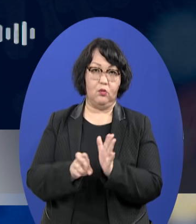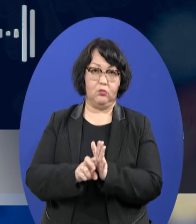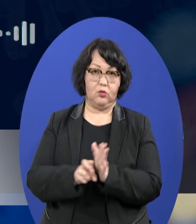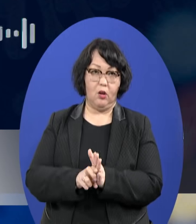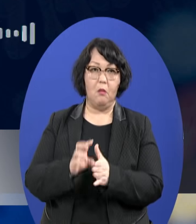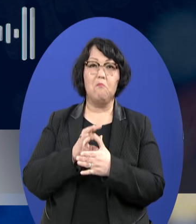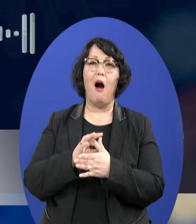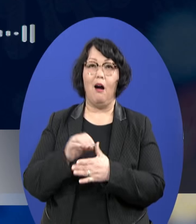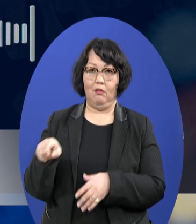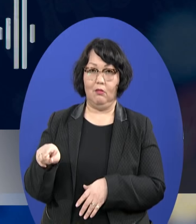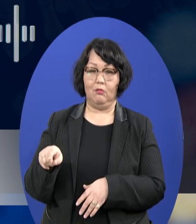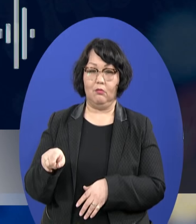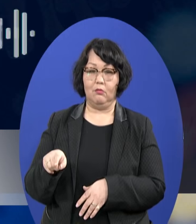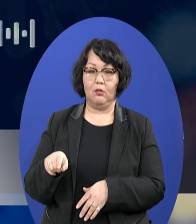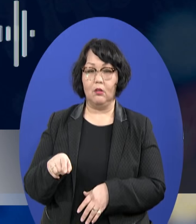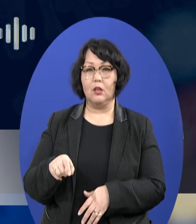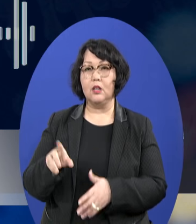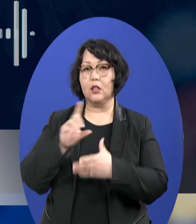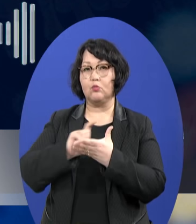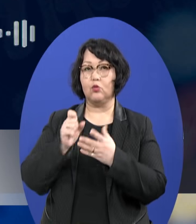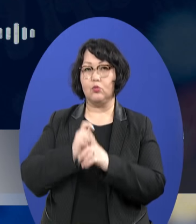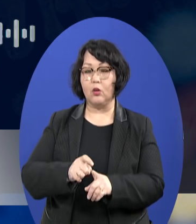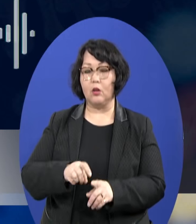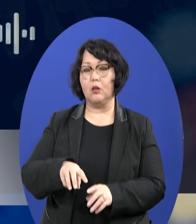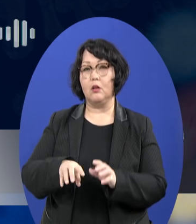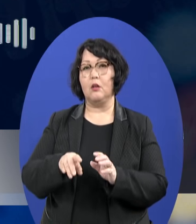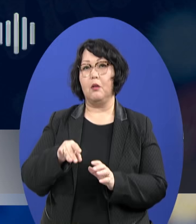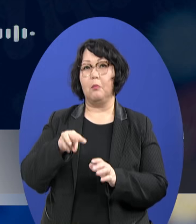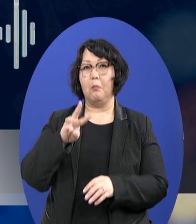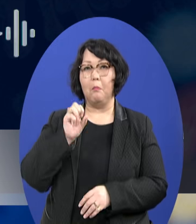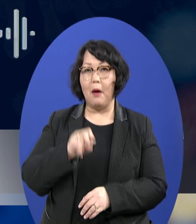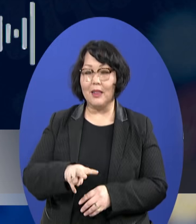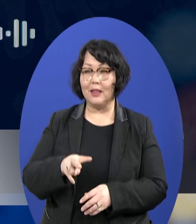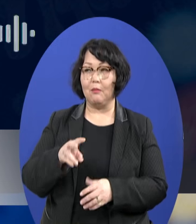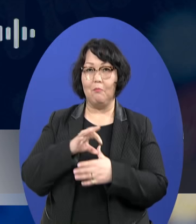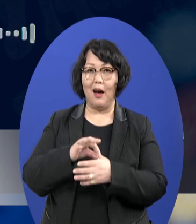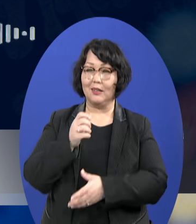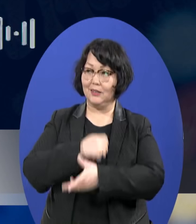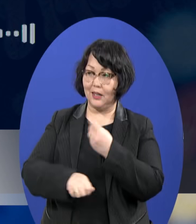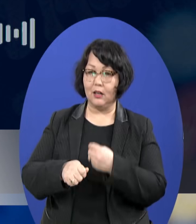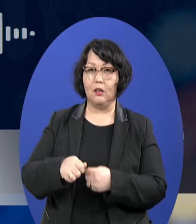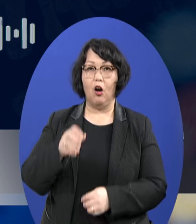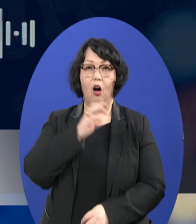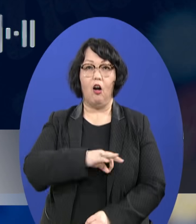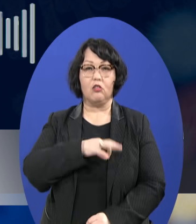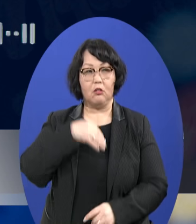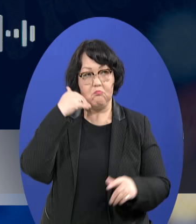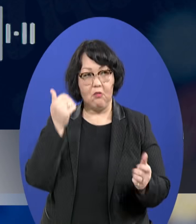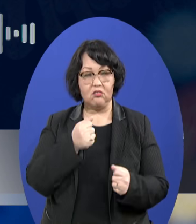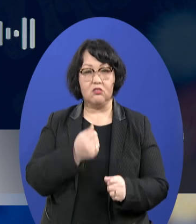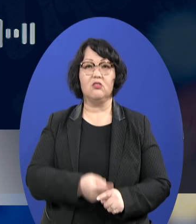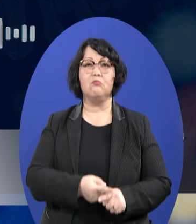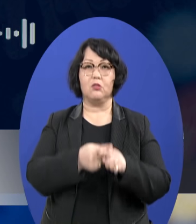За энэ экспортод малыг арахара малчтын орлого их нэмэгдэж байгаа. Малын худалдаж яваад тэр